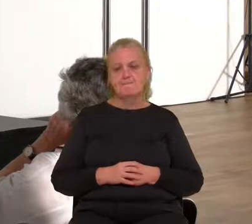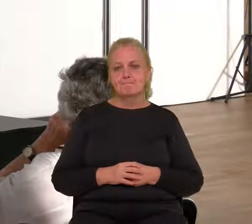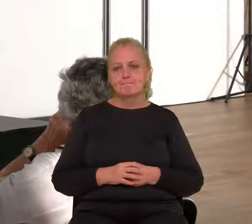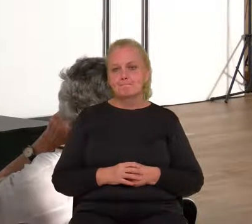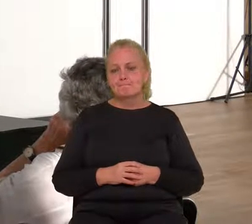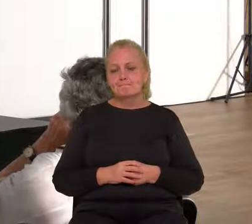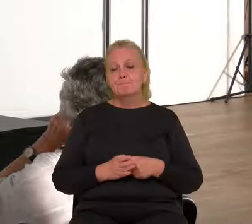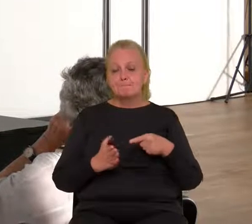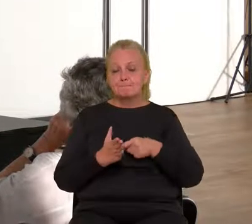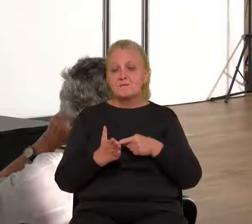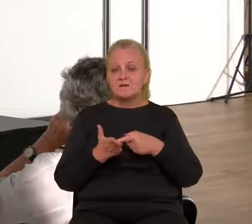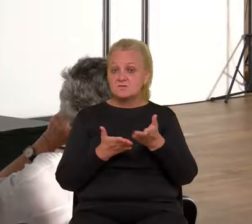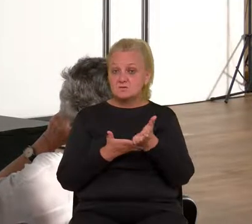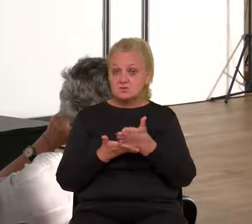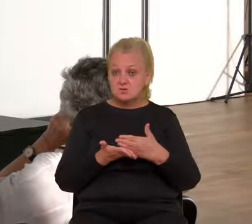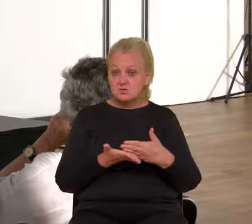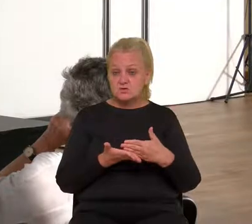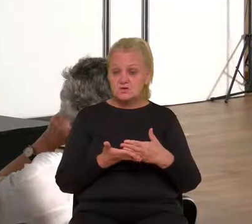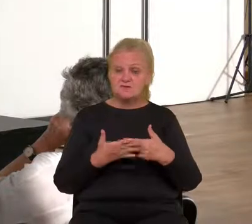Tak więc